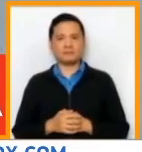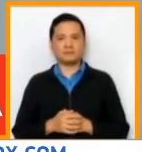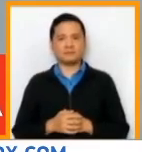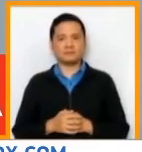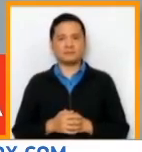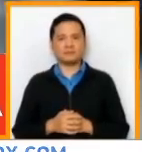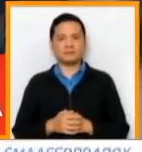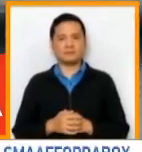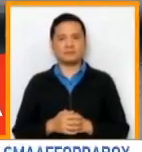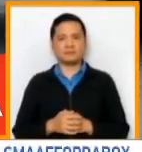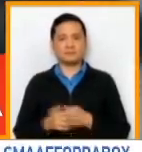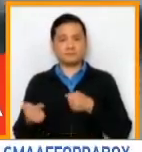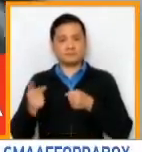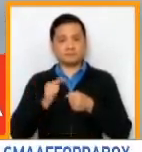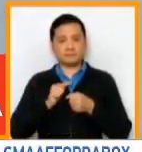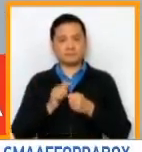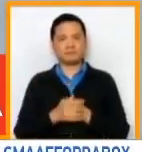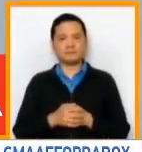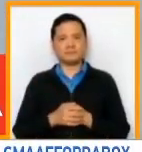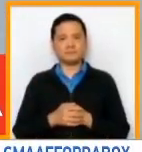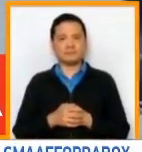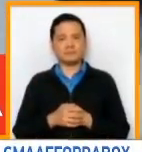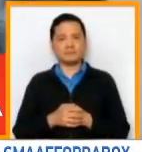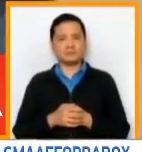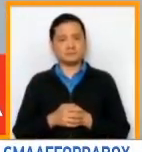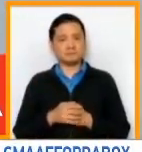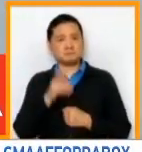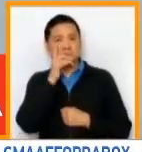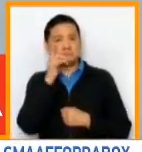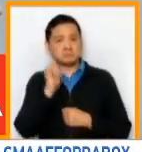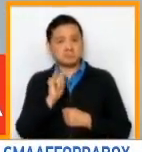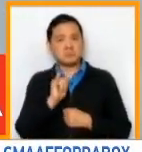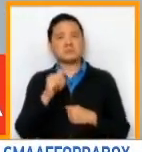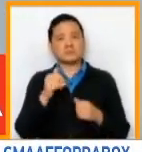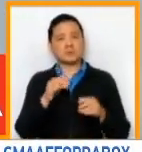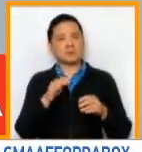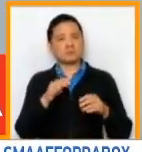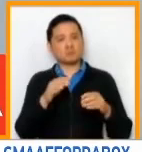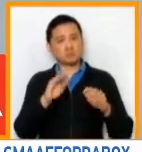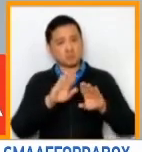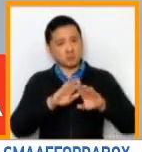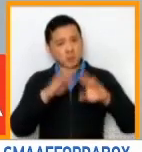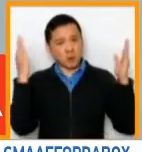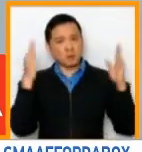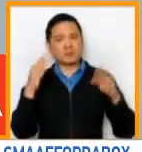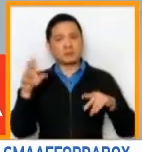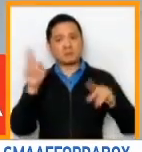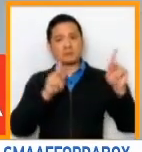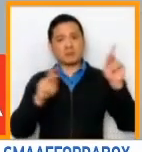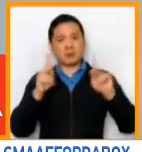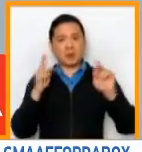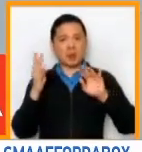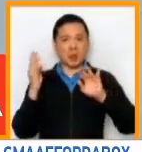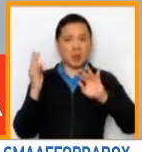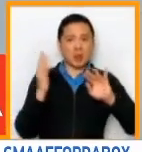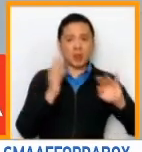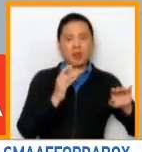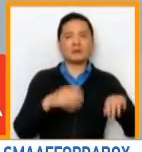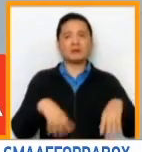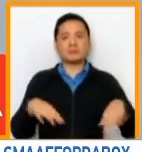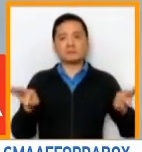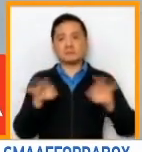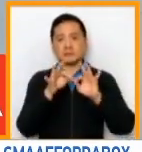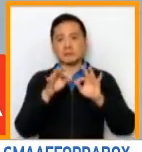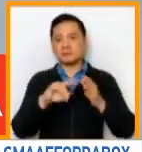Sa ngayon ay tuloy-tuloy na yung kasunod na misa at yung pagpasok ng mga deboto dito sa Baclaran Church kung